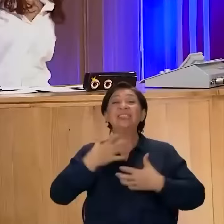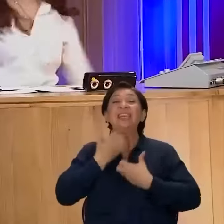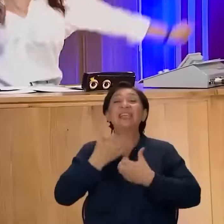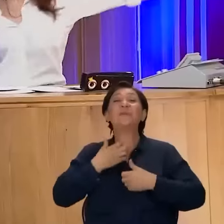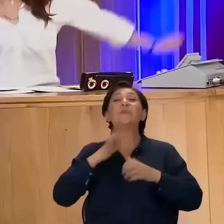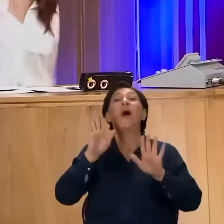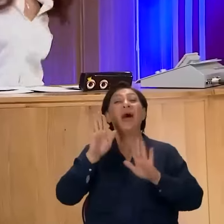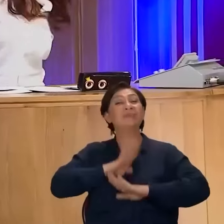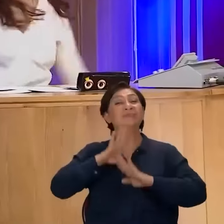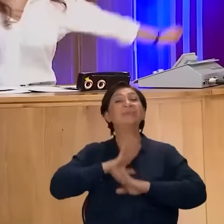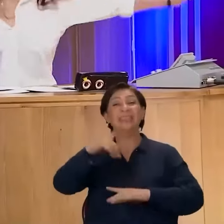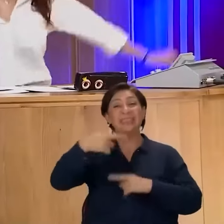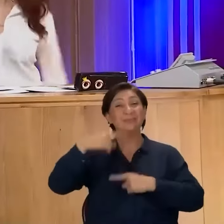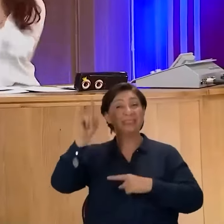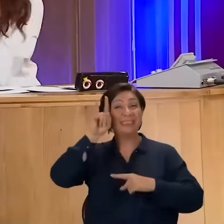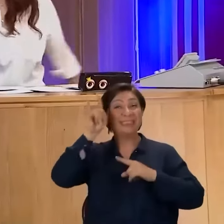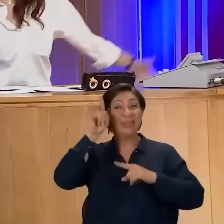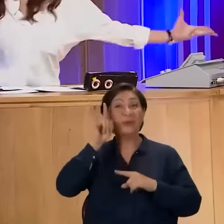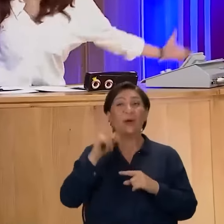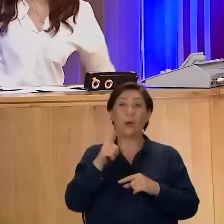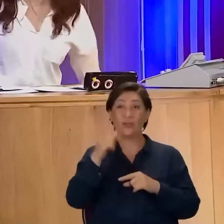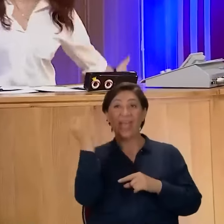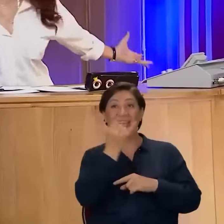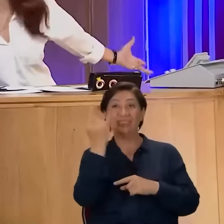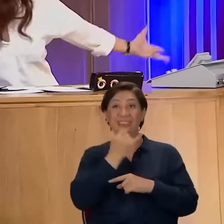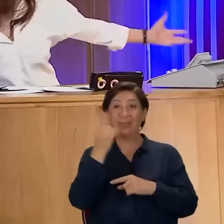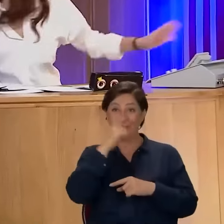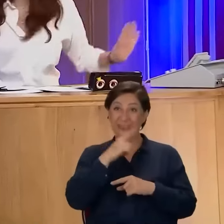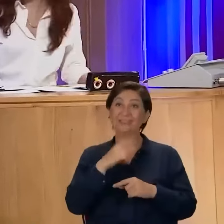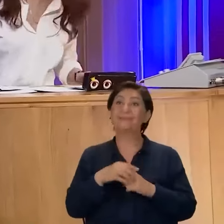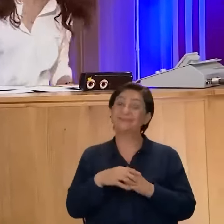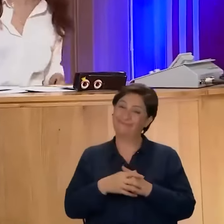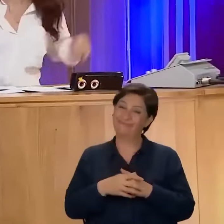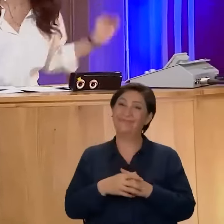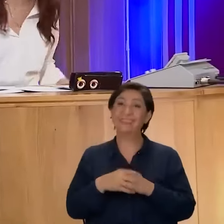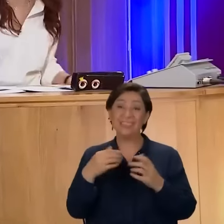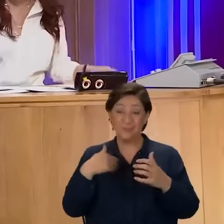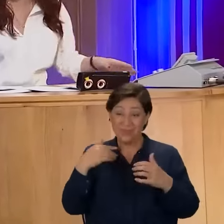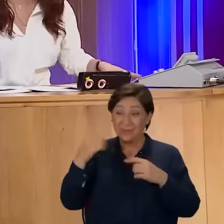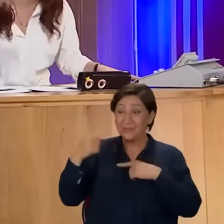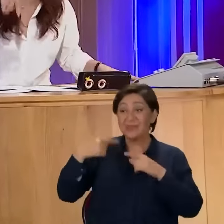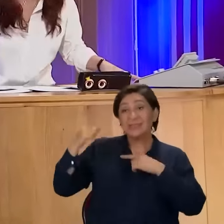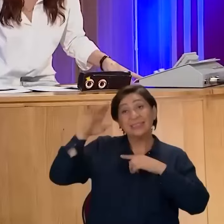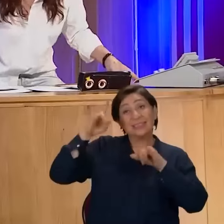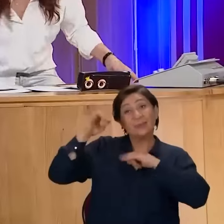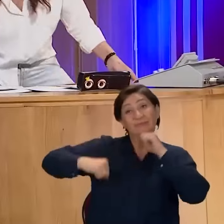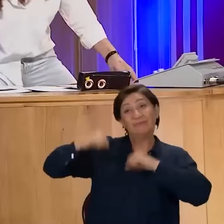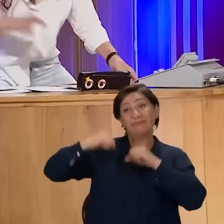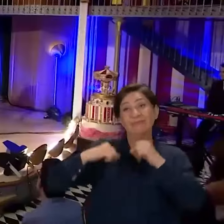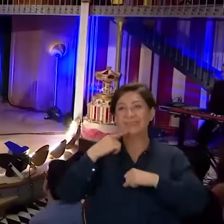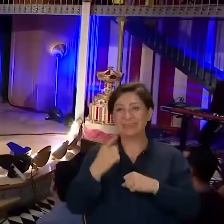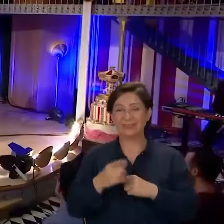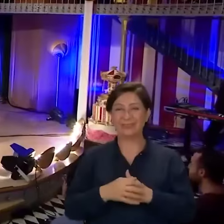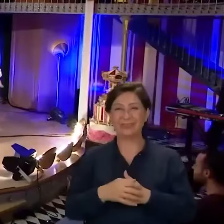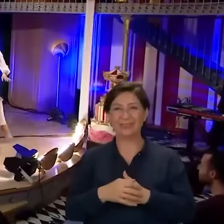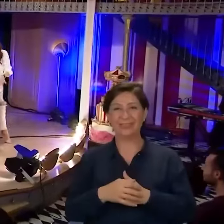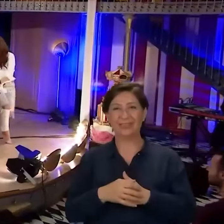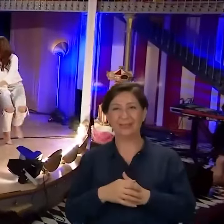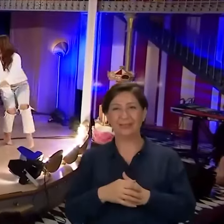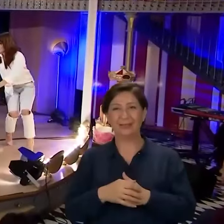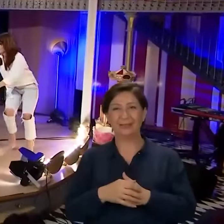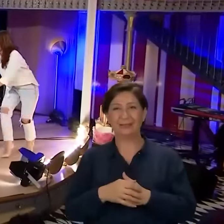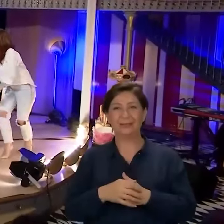Çekemiyorlar bizi, kıskanıyorlar. Çünkü onu da eleştirecekler. O da diyecek ki çekemiyorlar bizi. Bu çok büyük sorumluluk.